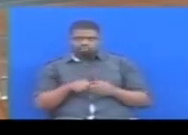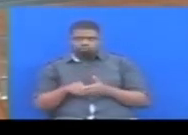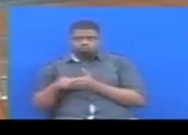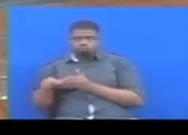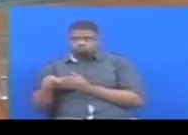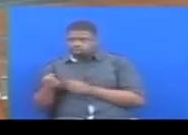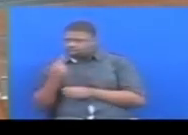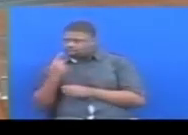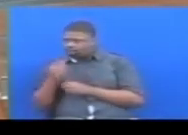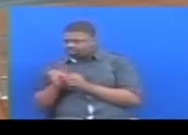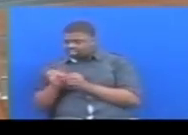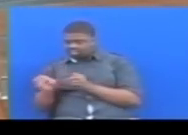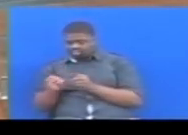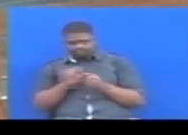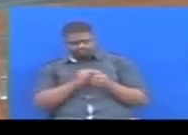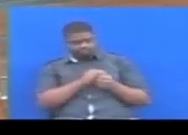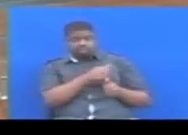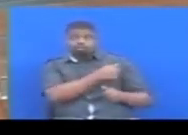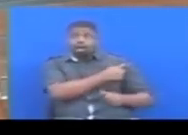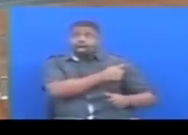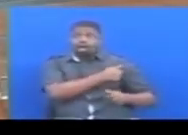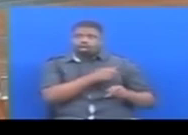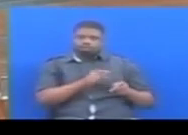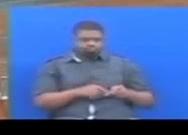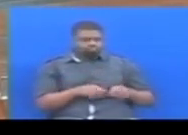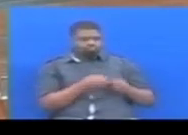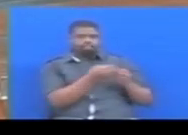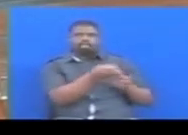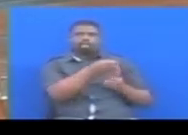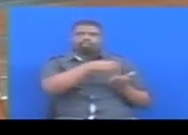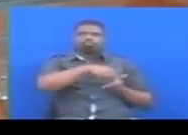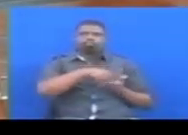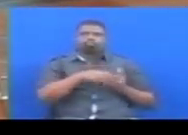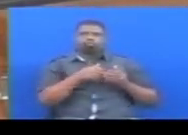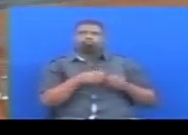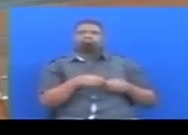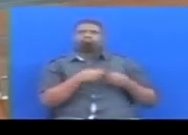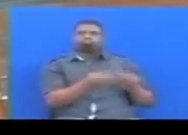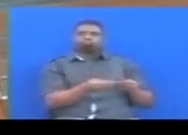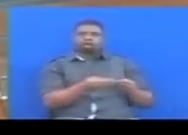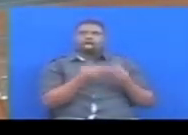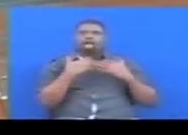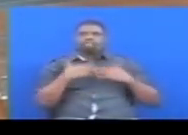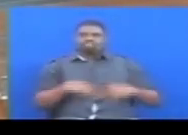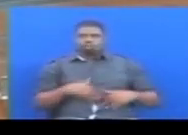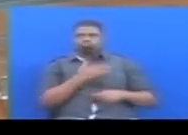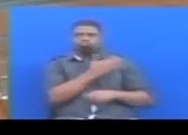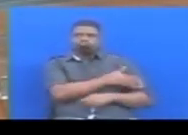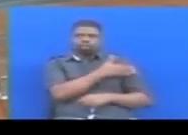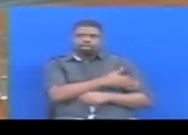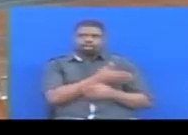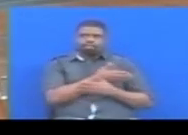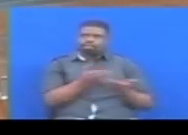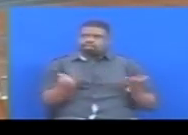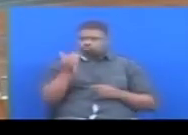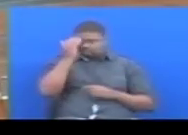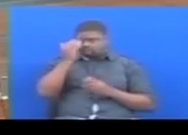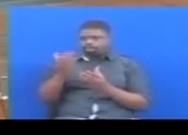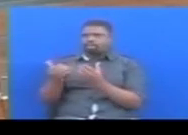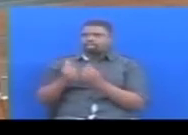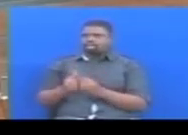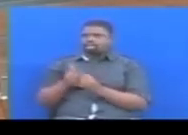dawa, vitendanishi na vifaa tiba, tunavipeleka katika vituo vya kutolea huduma ya afya pasipo kuzingatia mahitaji